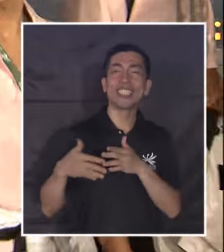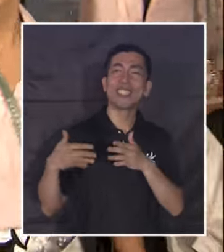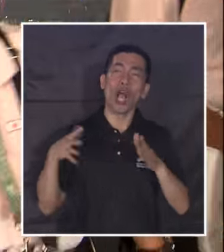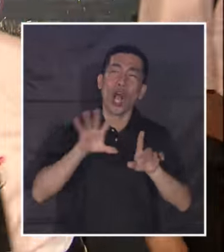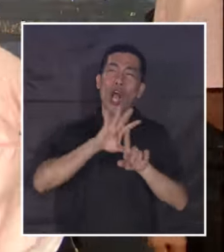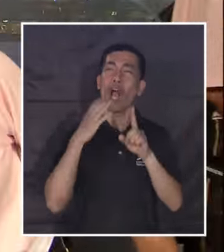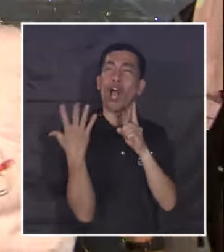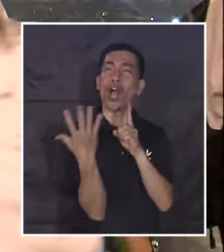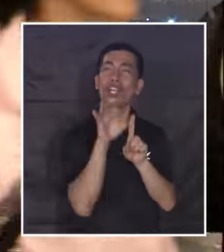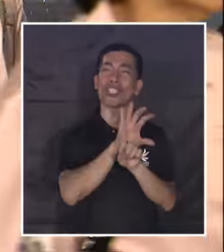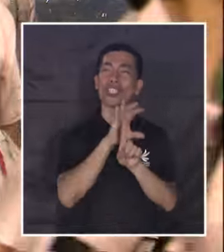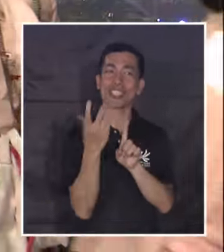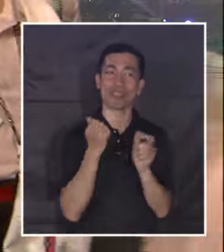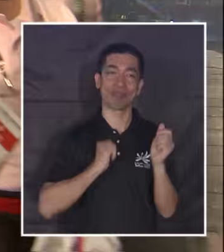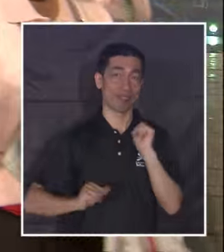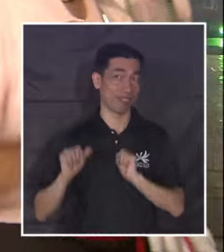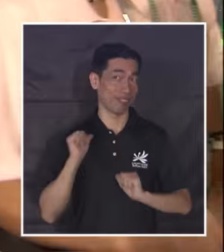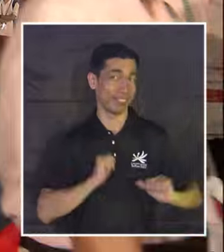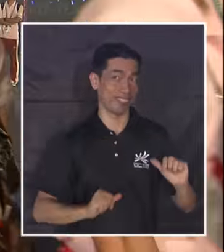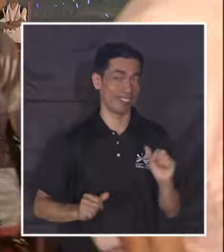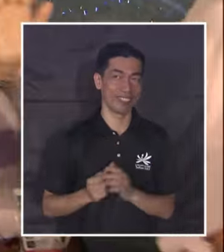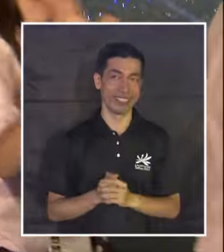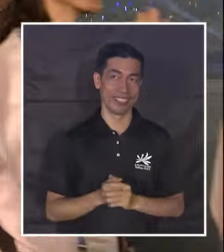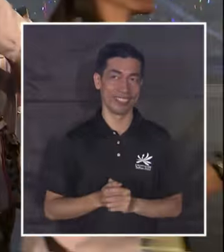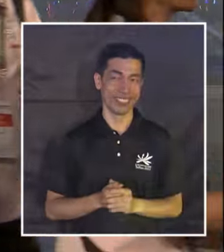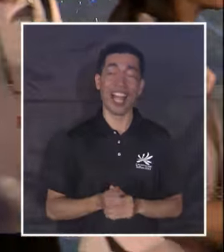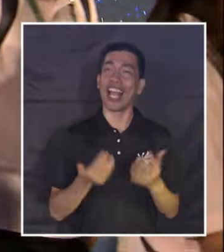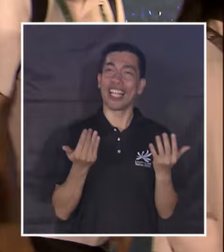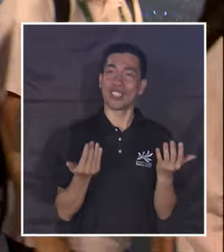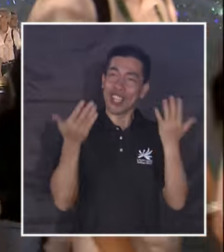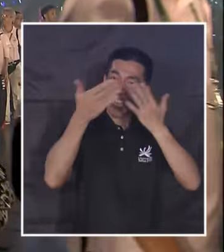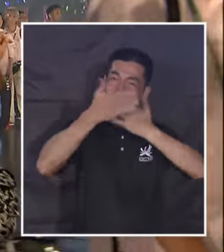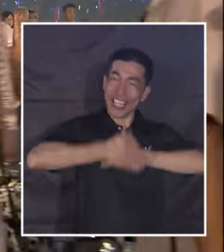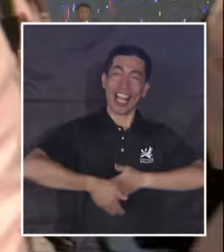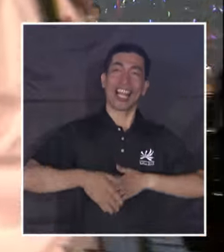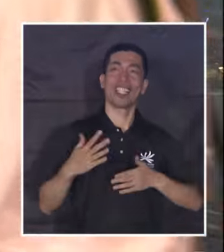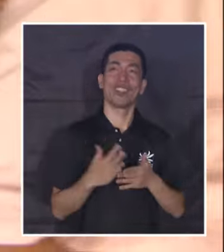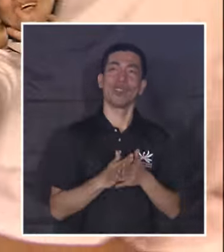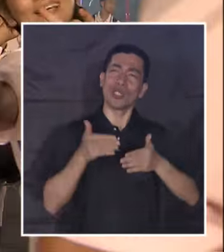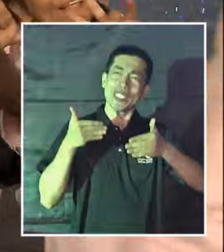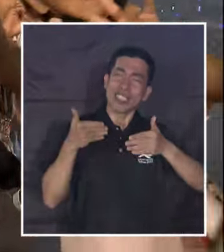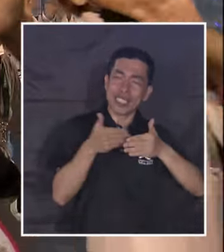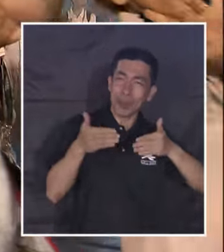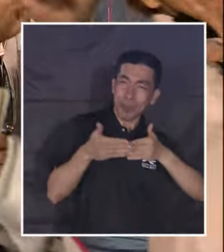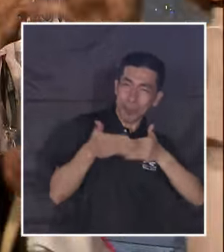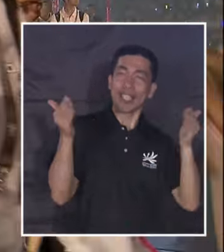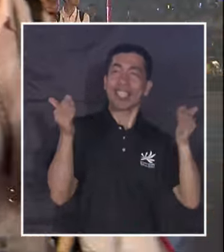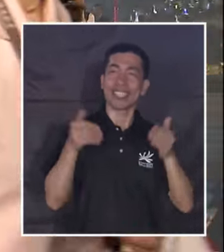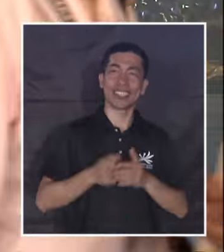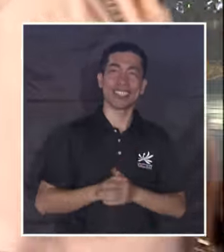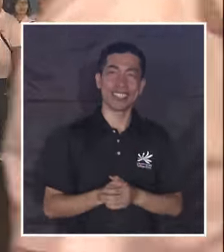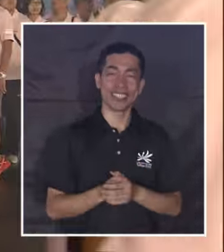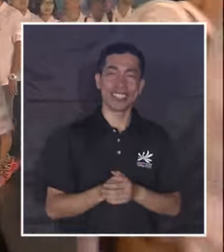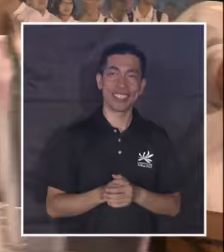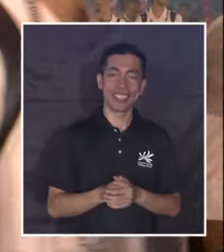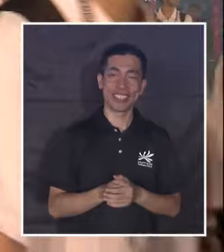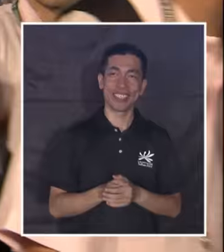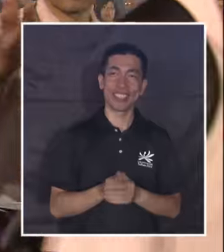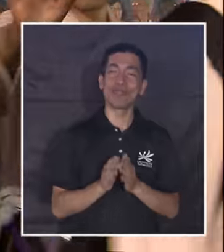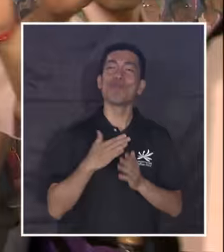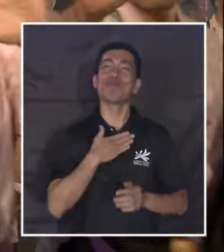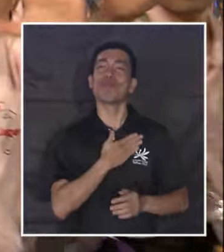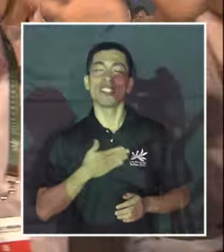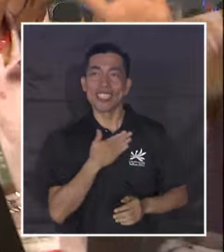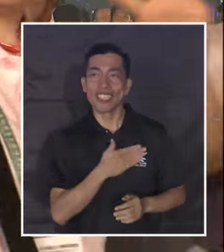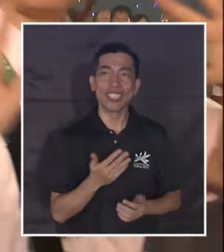今晚还很年轻，才刚开始而已。所有的同学们，各位贵宾们，也请引领期盼，我们为